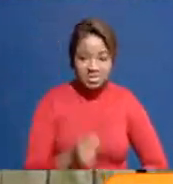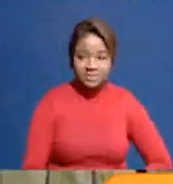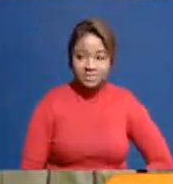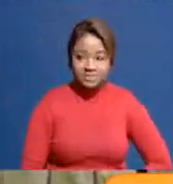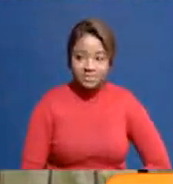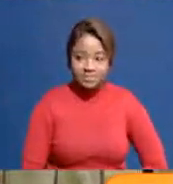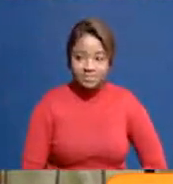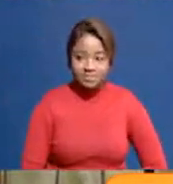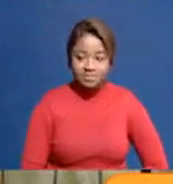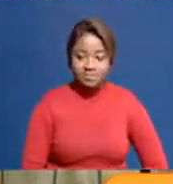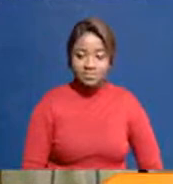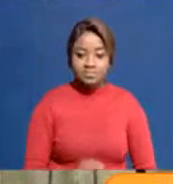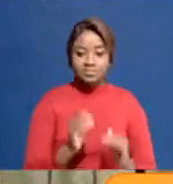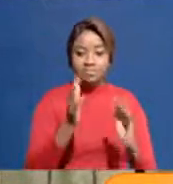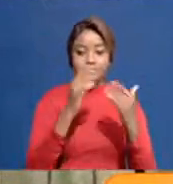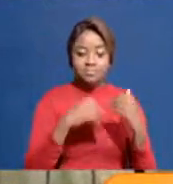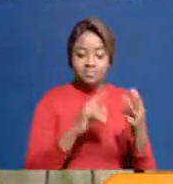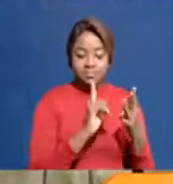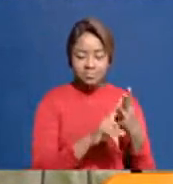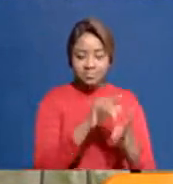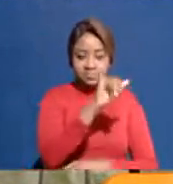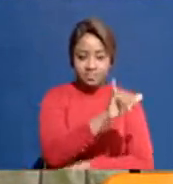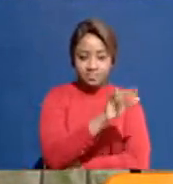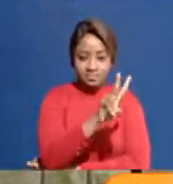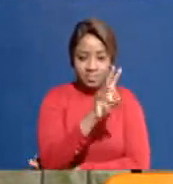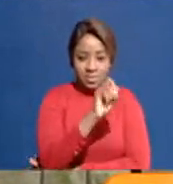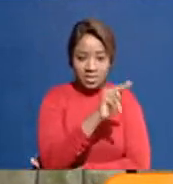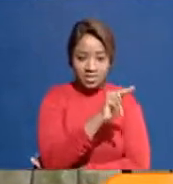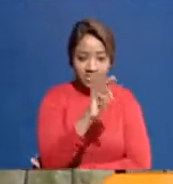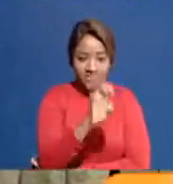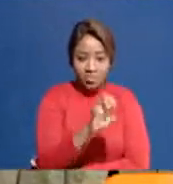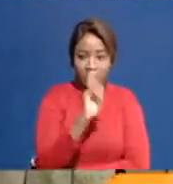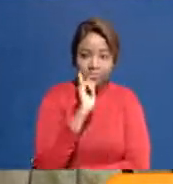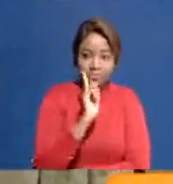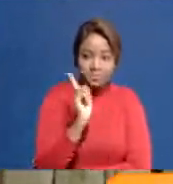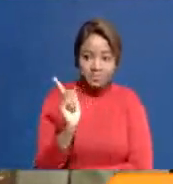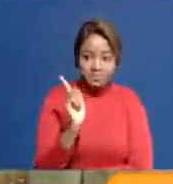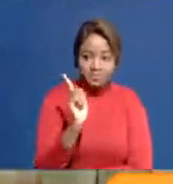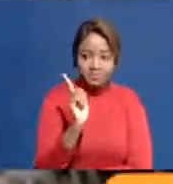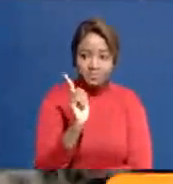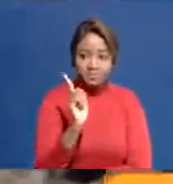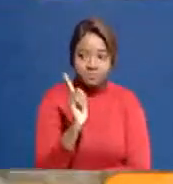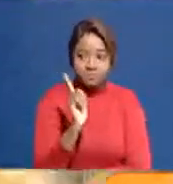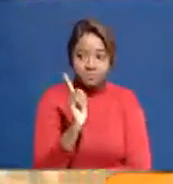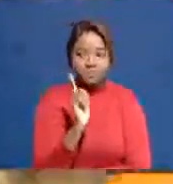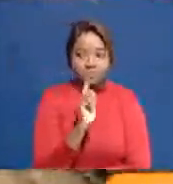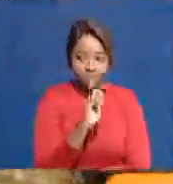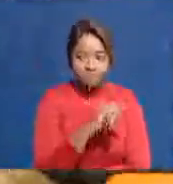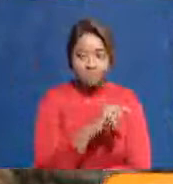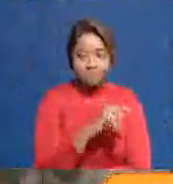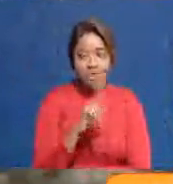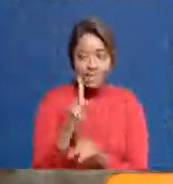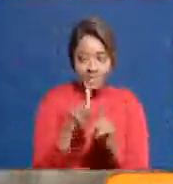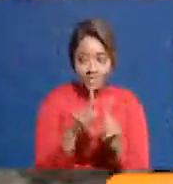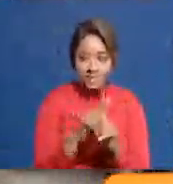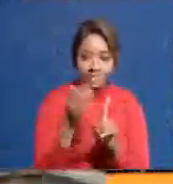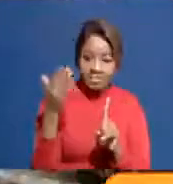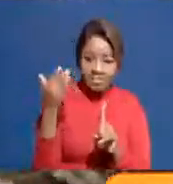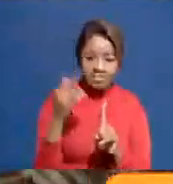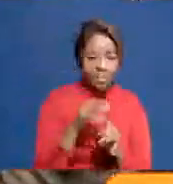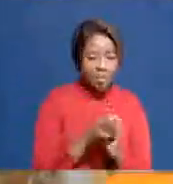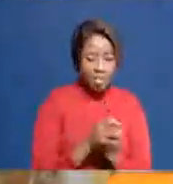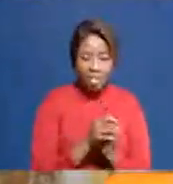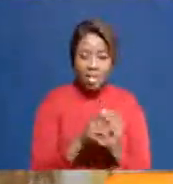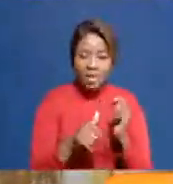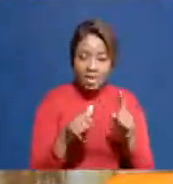Yvonne Chepkemboi ni mwanachama mwingine kutoka katika kikundi hicho cha kina mama ambao walikuwa wanatambulika kwa sifa